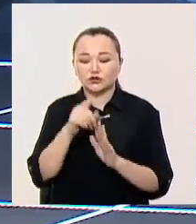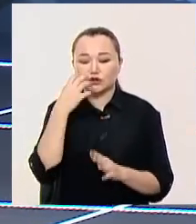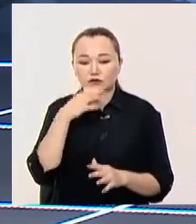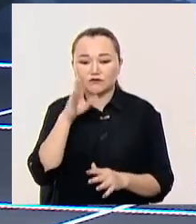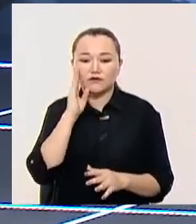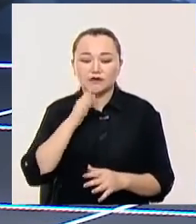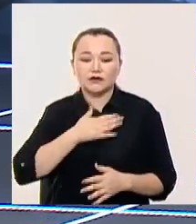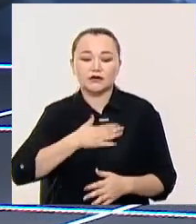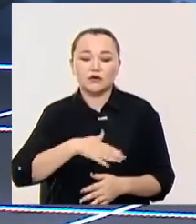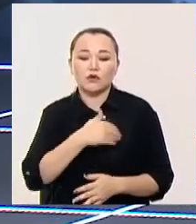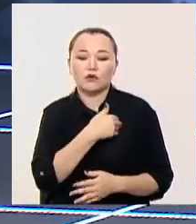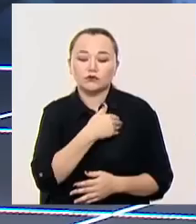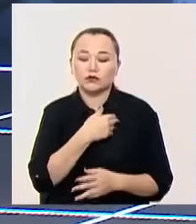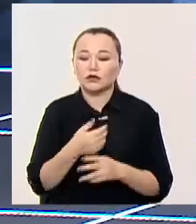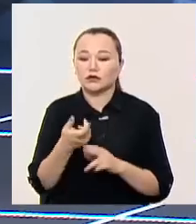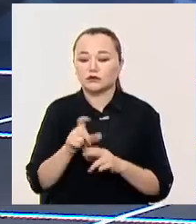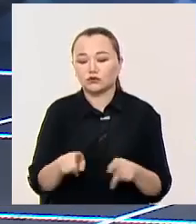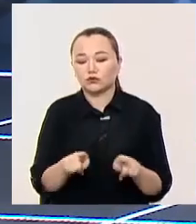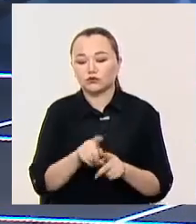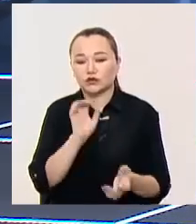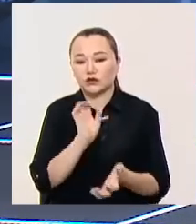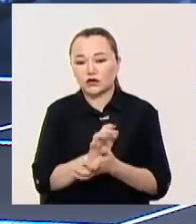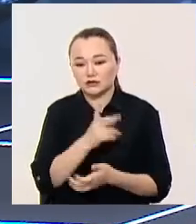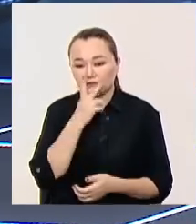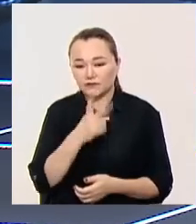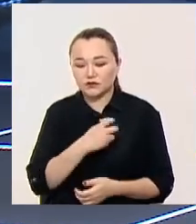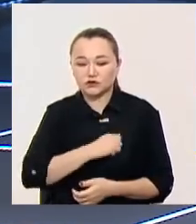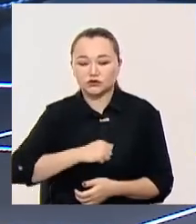рахатын көреміз бе деген жұрт оның да лас екенін көріп ашынып отыр.